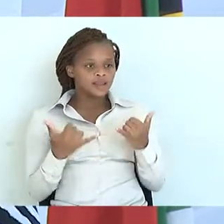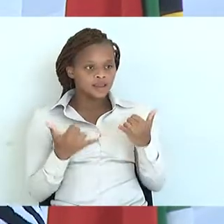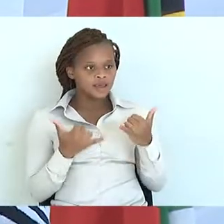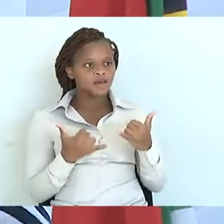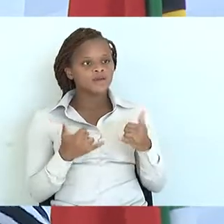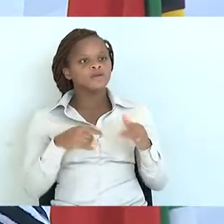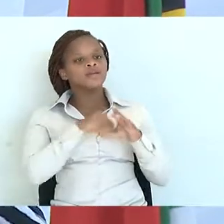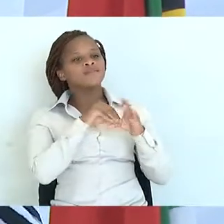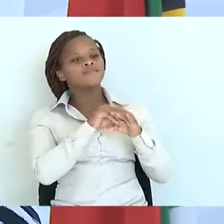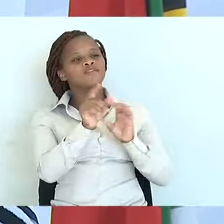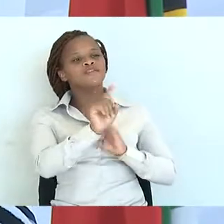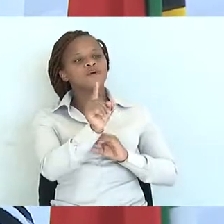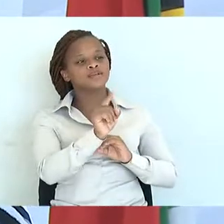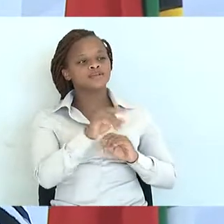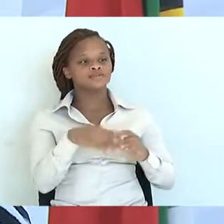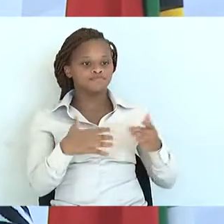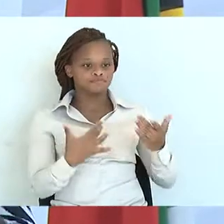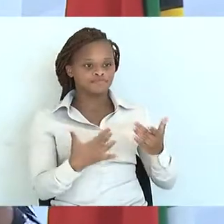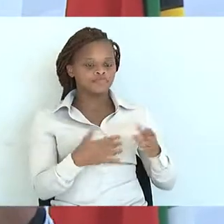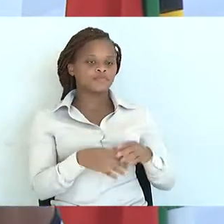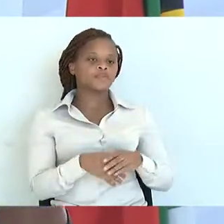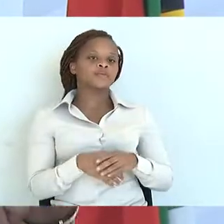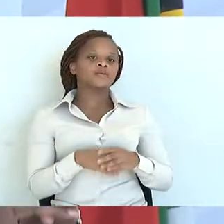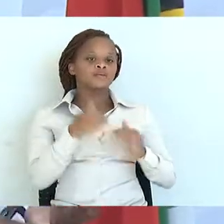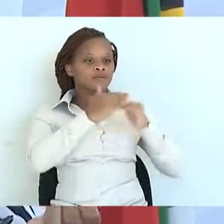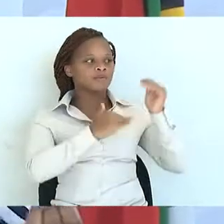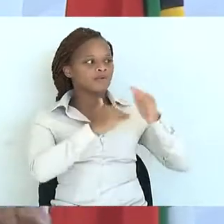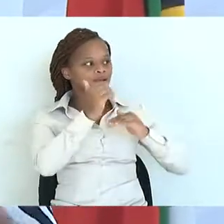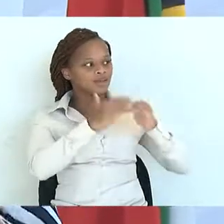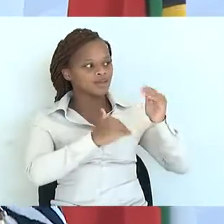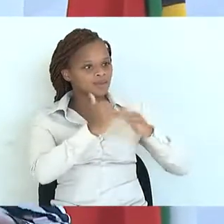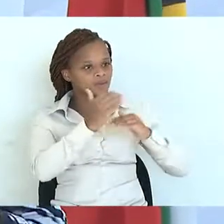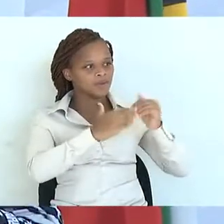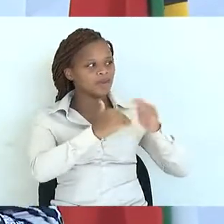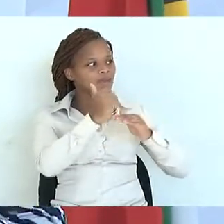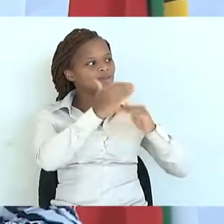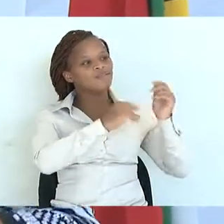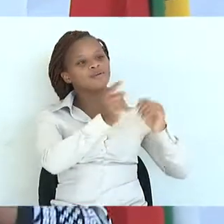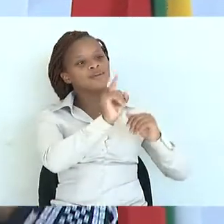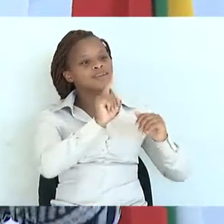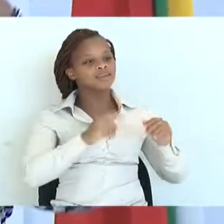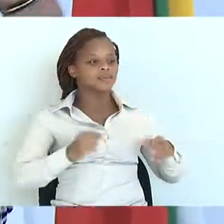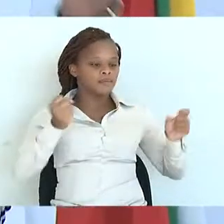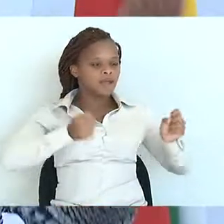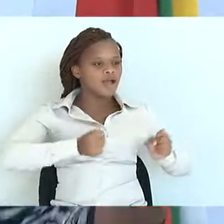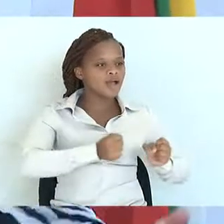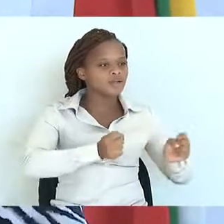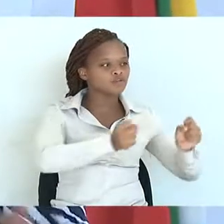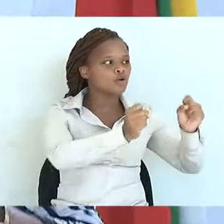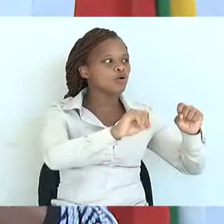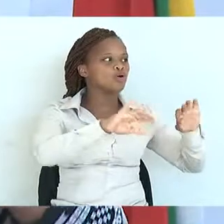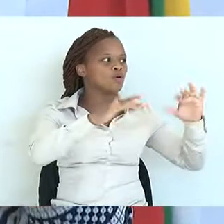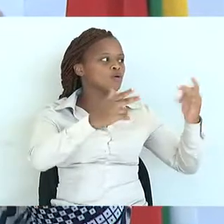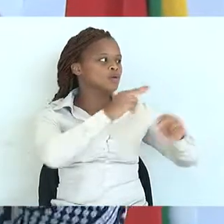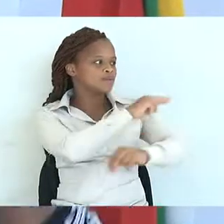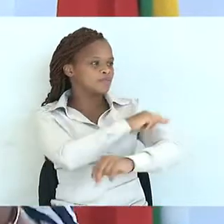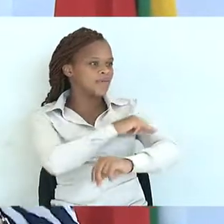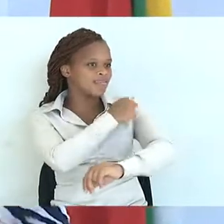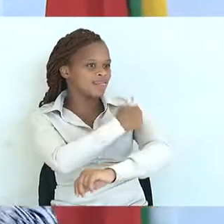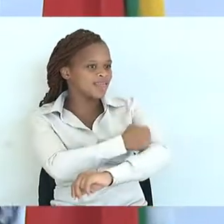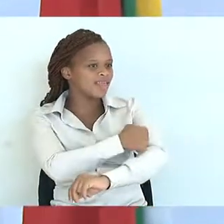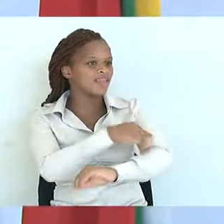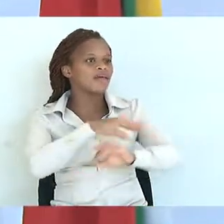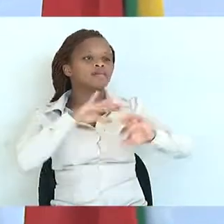ukuthi kuyowakwa angithi kuzowakwa imigwaqo, kuzowakwa izibhedlele, kuzowakwa zonke